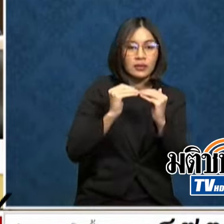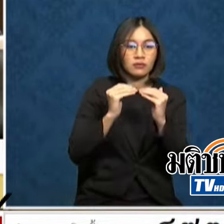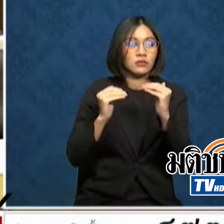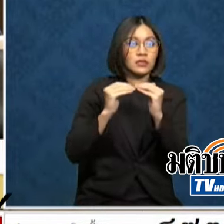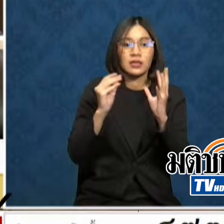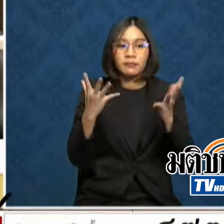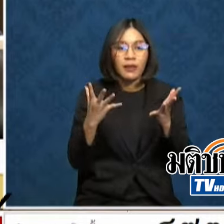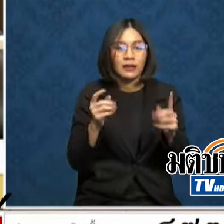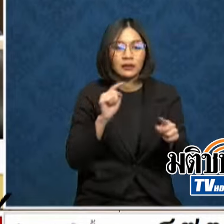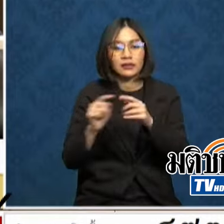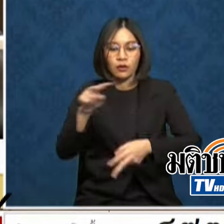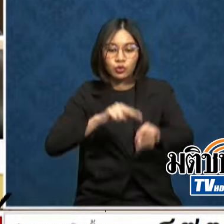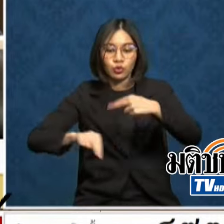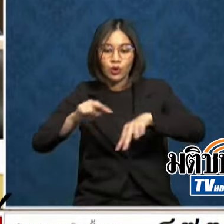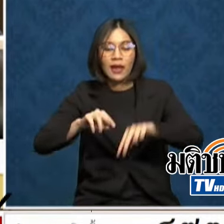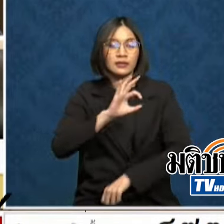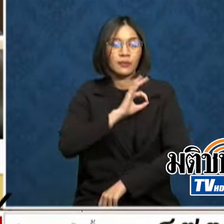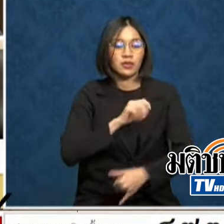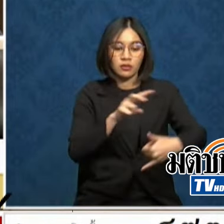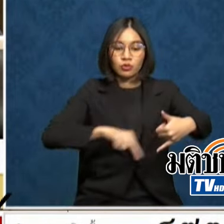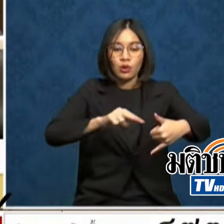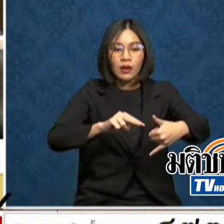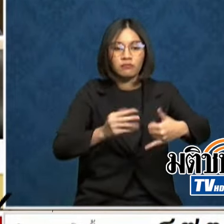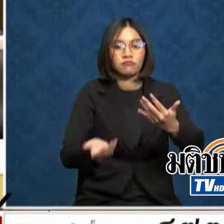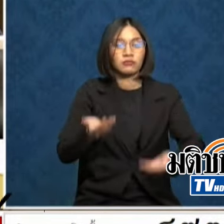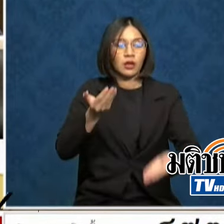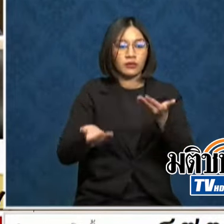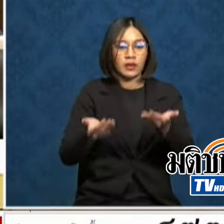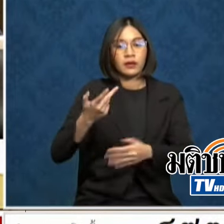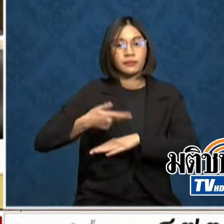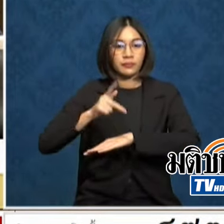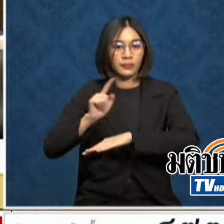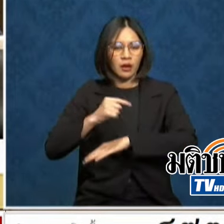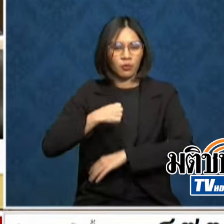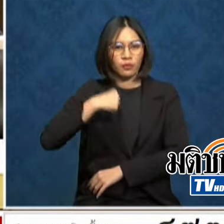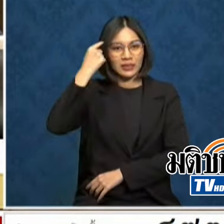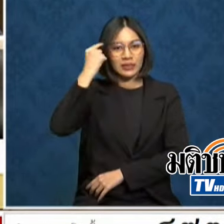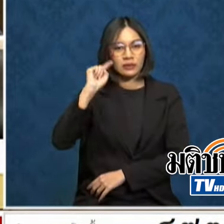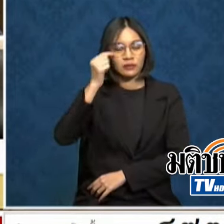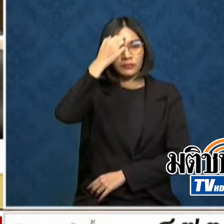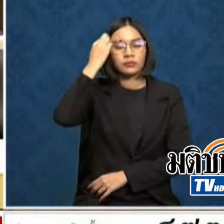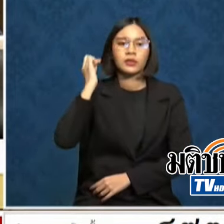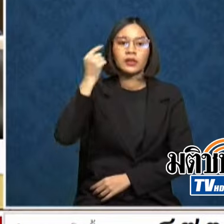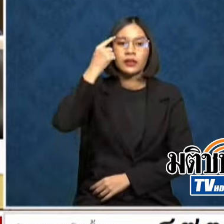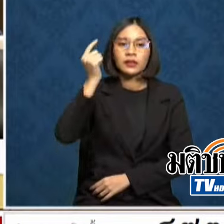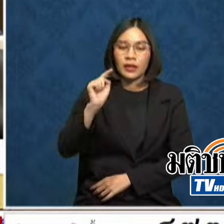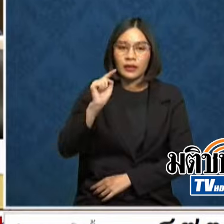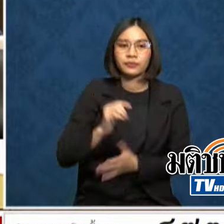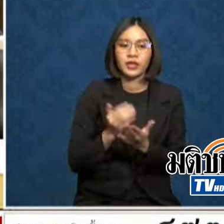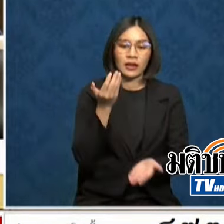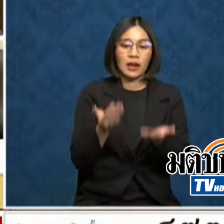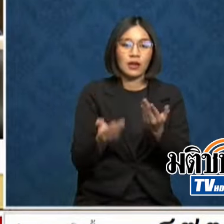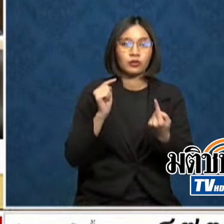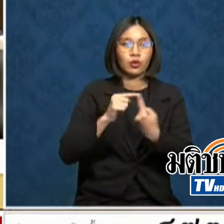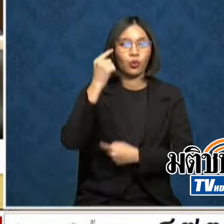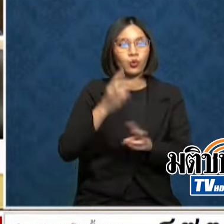ใช้เอกสิทธิ์ในการคุ้มครองสมาชิกท่านนั้นท่านประธานครับผมว่าเรื่องนี้นะครับขึ้นอยู่กับส